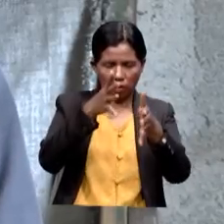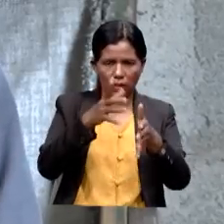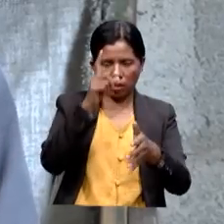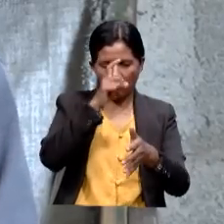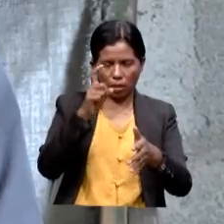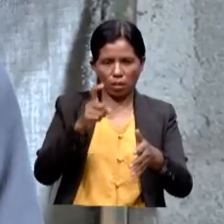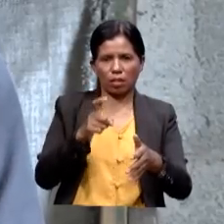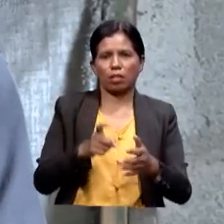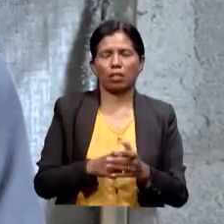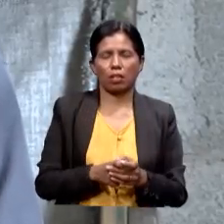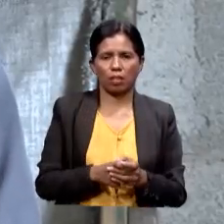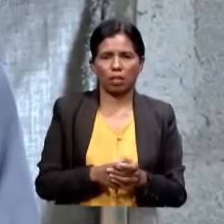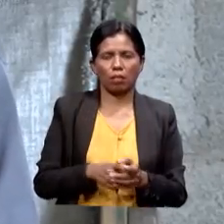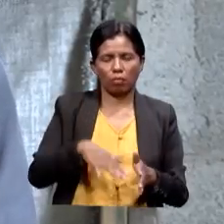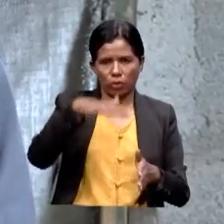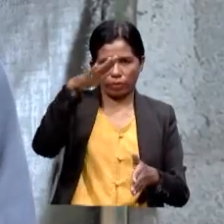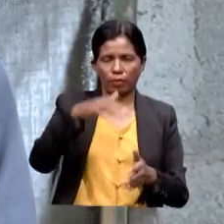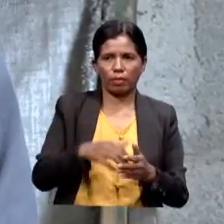sona. Serake